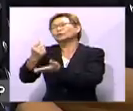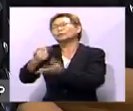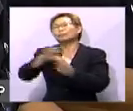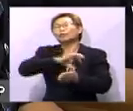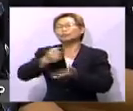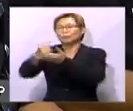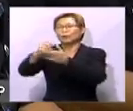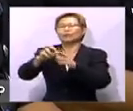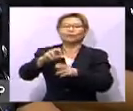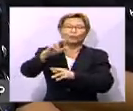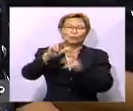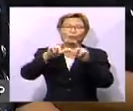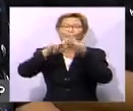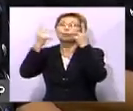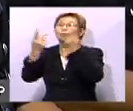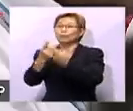prasarana